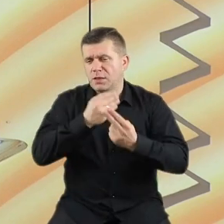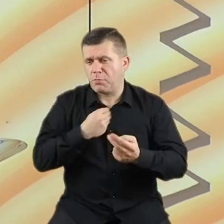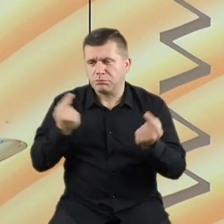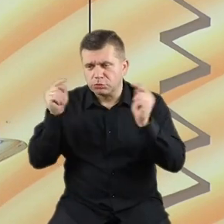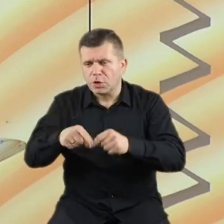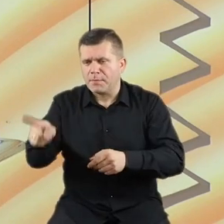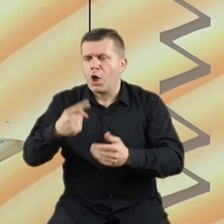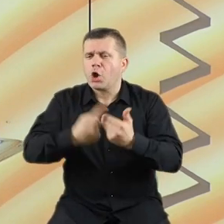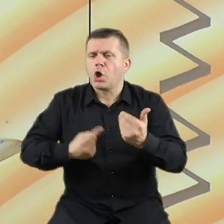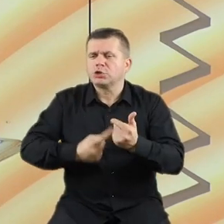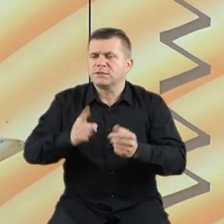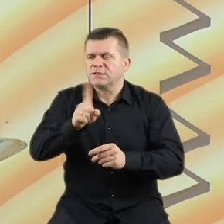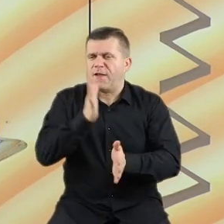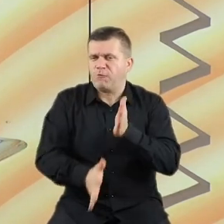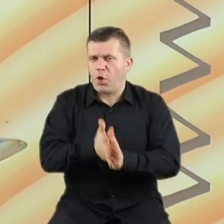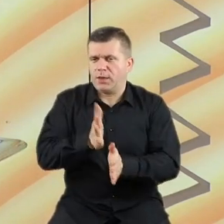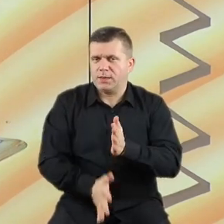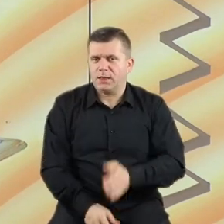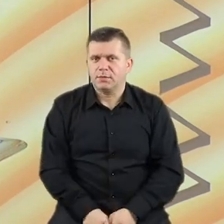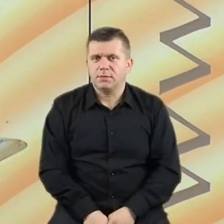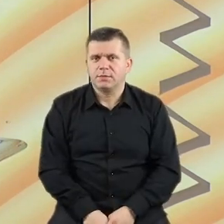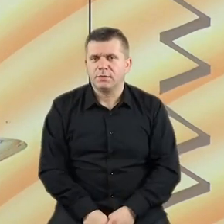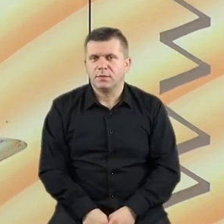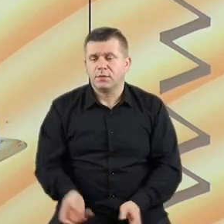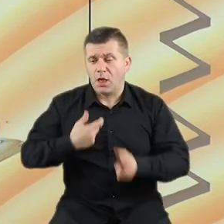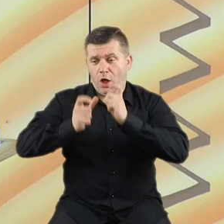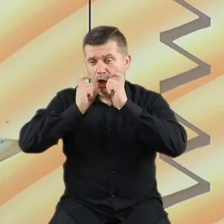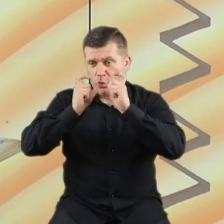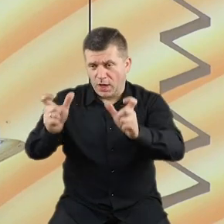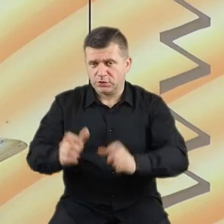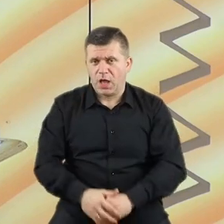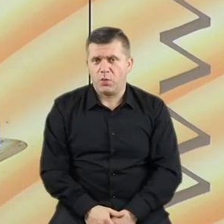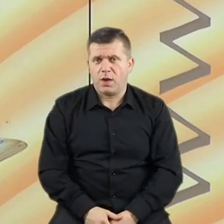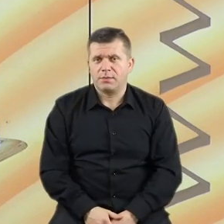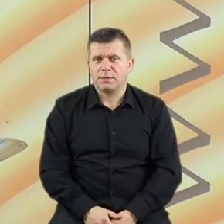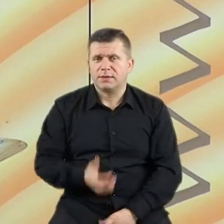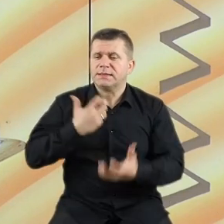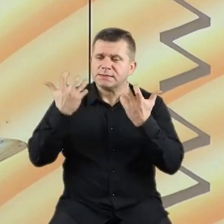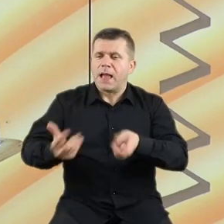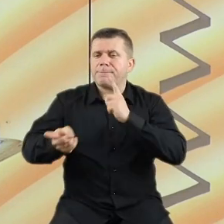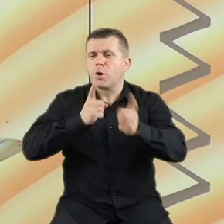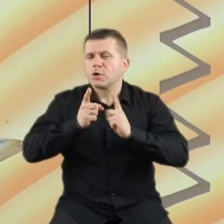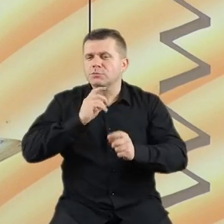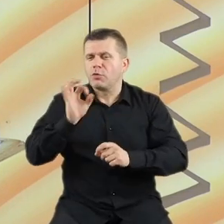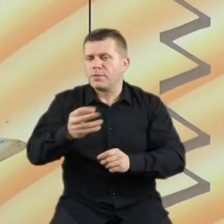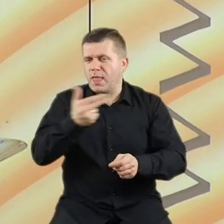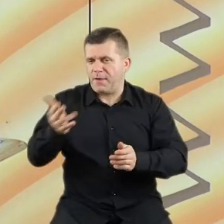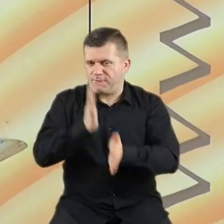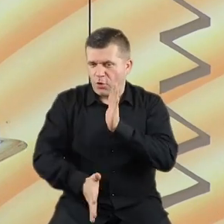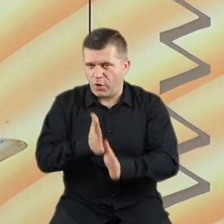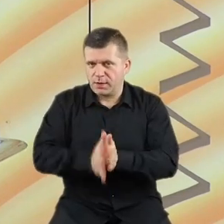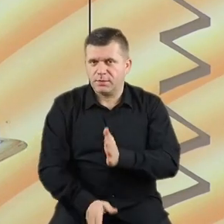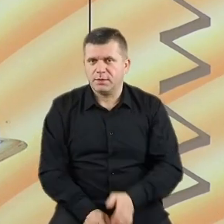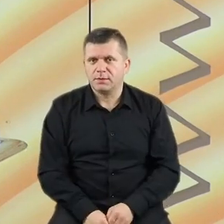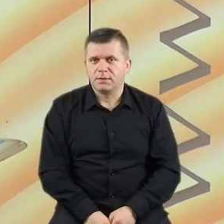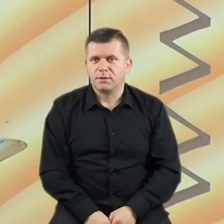i będzie rozliczać ich za wojnę. No bo oczywiście ogłaszałam to, że chcę porozmawiać o wojnie. Jednak gdzieś